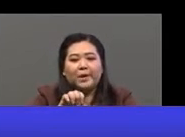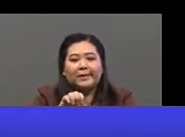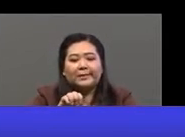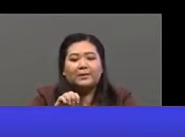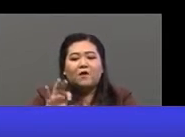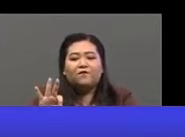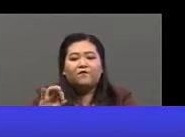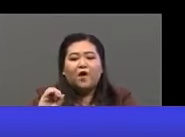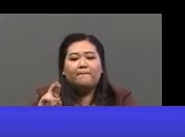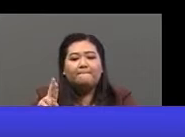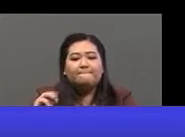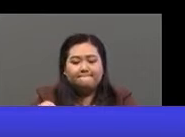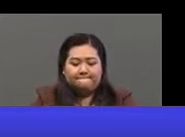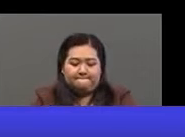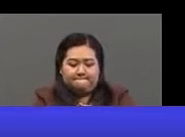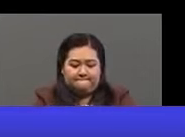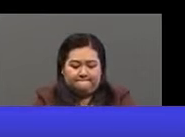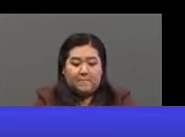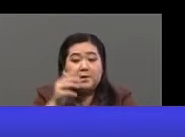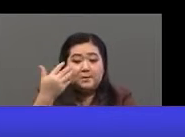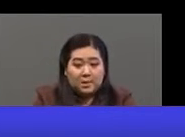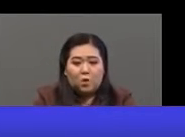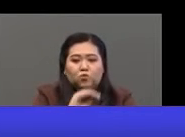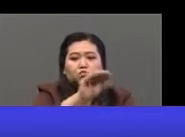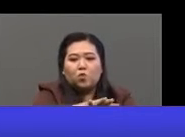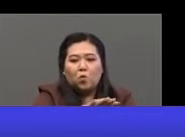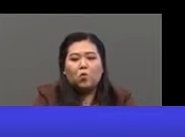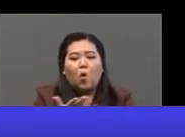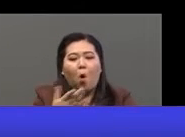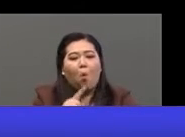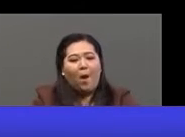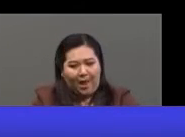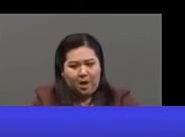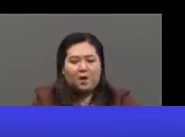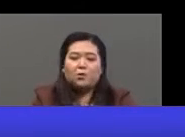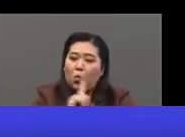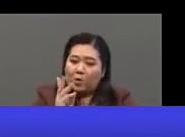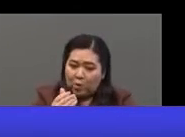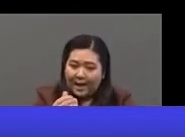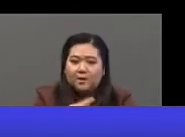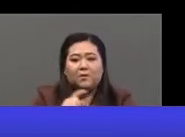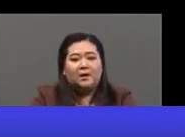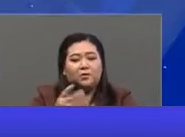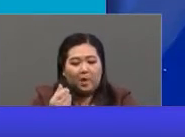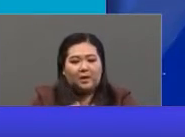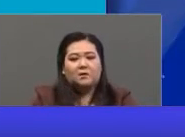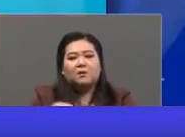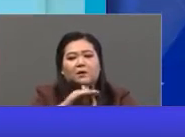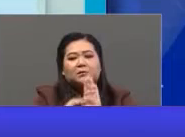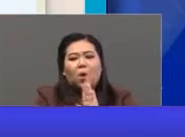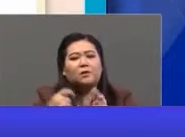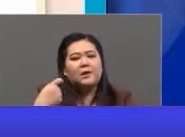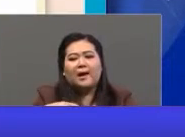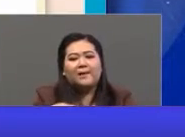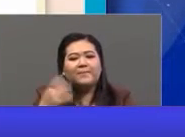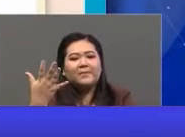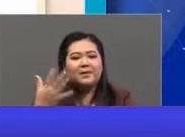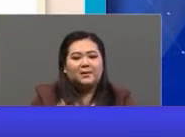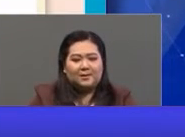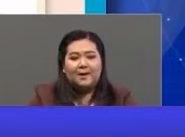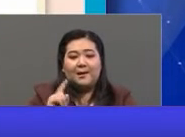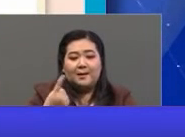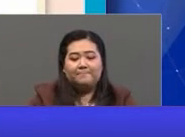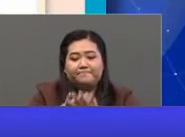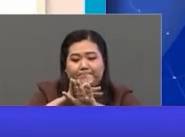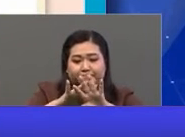และต้องให้ข้อมูลชื่อนามสกุลเลขบัตรประชาชนเบอร์โทรให้ถูกต้องกรอกแม้กระทั่งว่ารถขับรถอะไรยี่ห้ออะไร